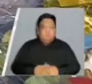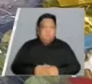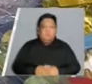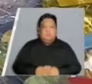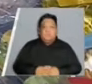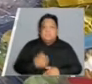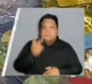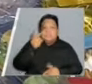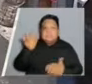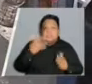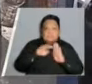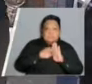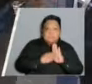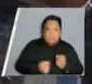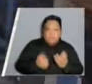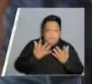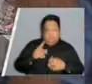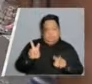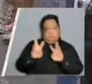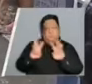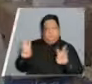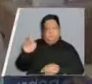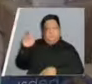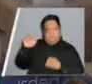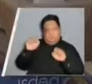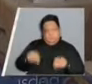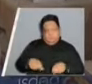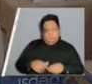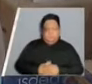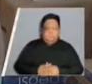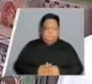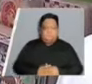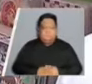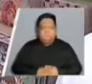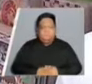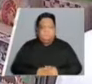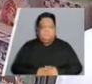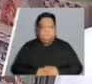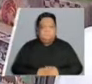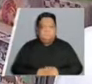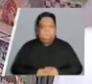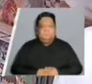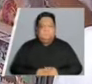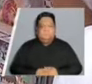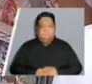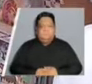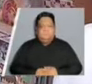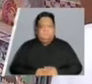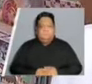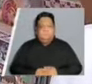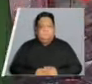sa DTI website. Para sa GMA Integrated News, Bernadette Reyes, nakatutok 24 oras.